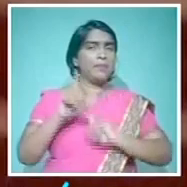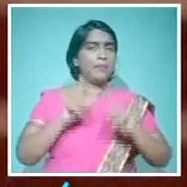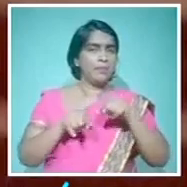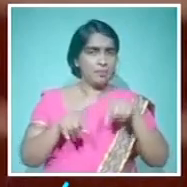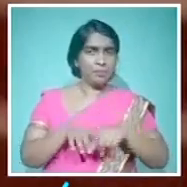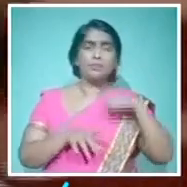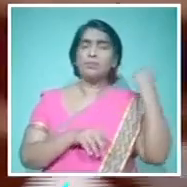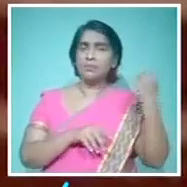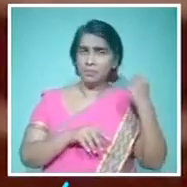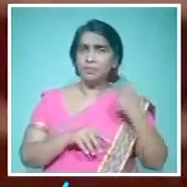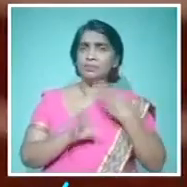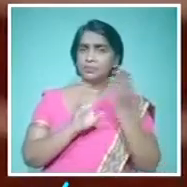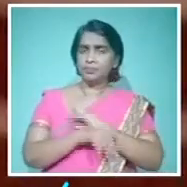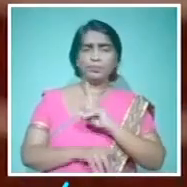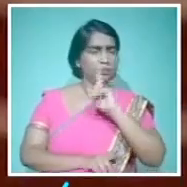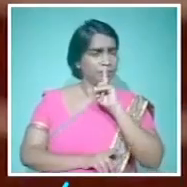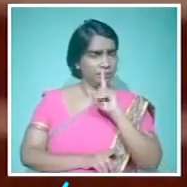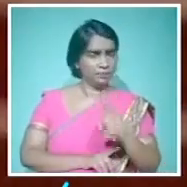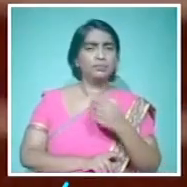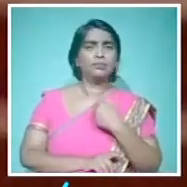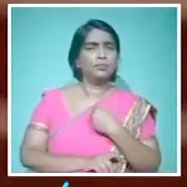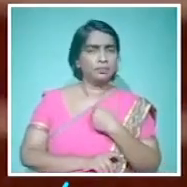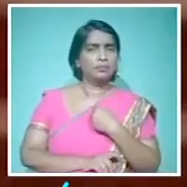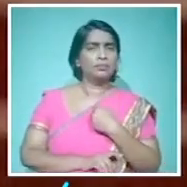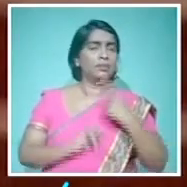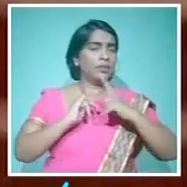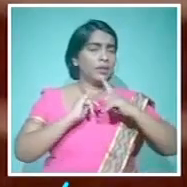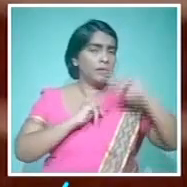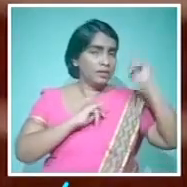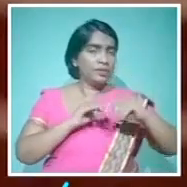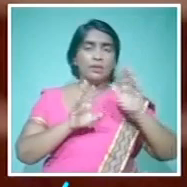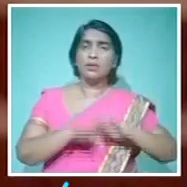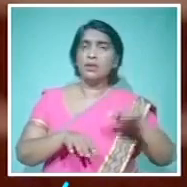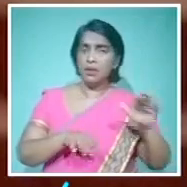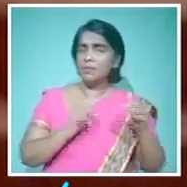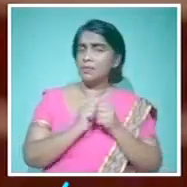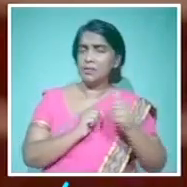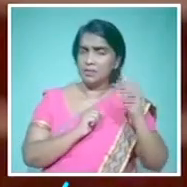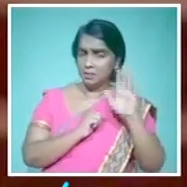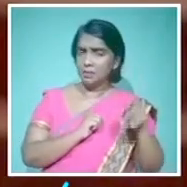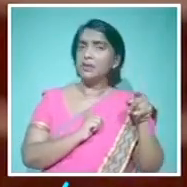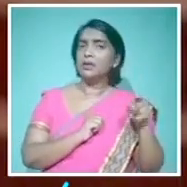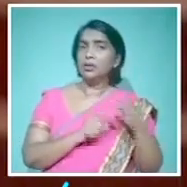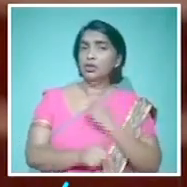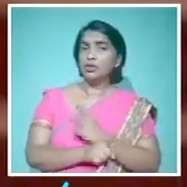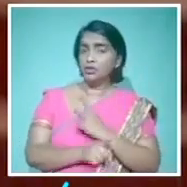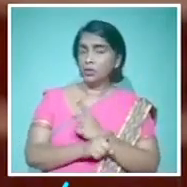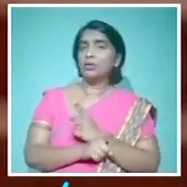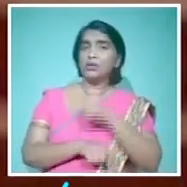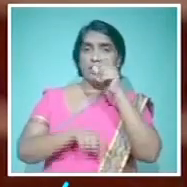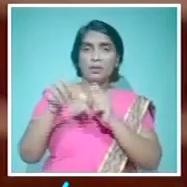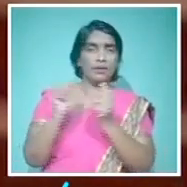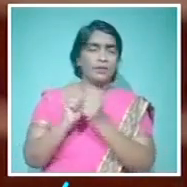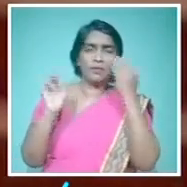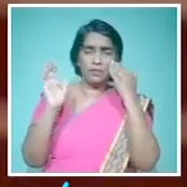පැවිදිච්ච සැසිවාරයේදී මම මුලින්ම කතා කරලා කිව්වා විශ්වවිද්‍යාල ශිෂ්‍යයන්ගේ හැසිරීම හා ආචාර්ය මහාචාර්යවරුන්ගේ